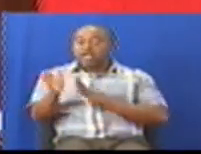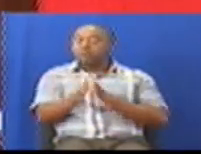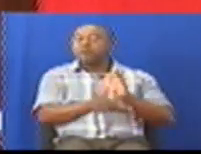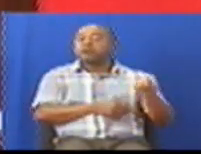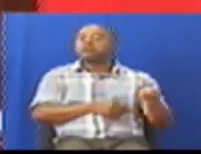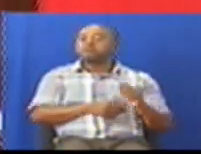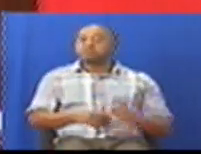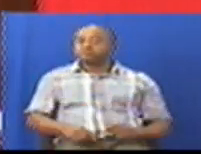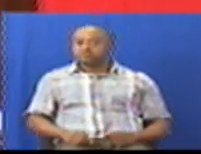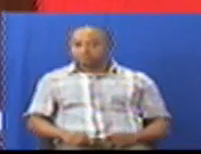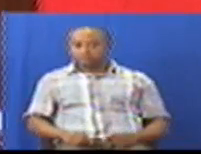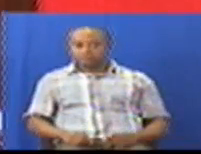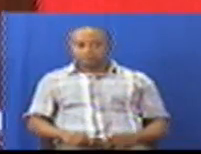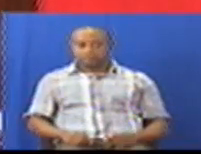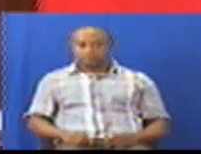kutimia.